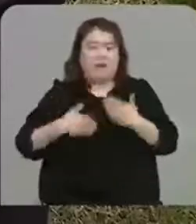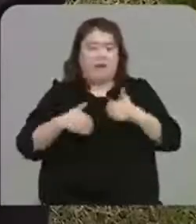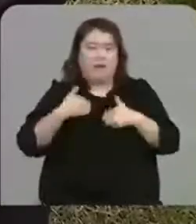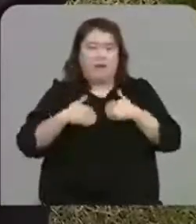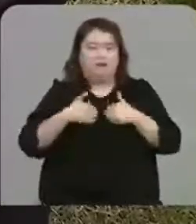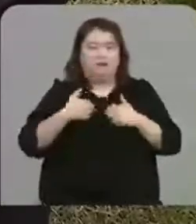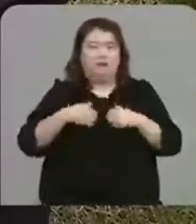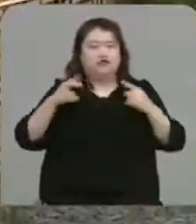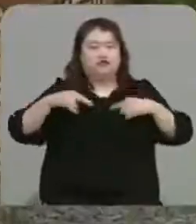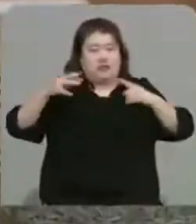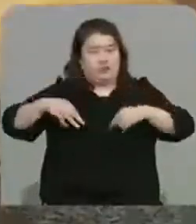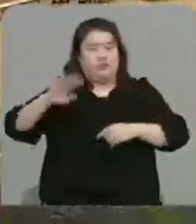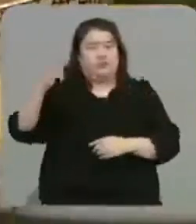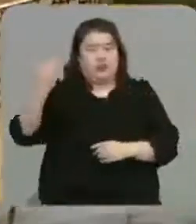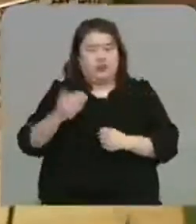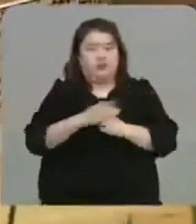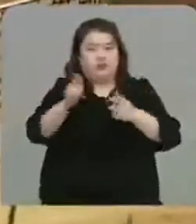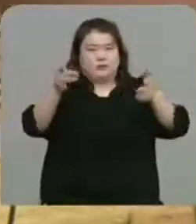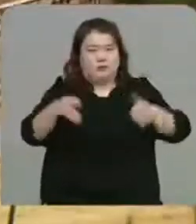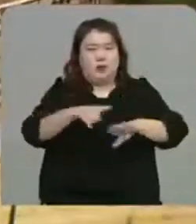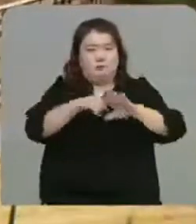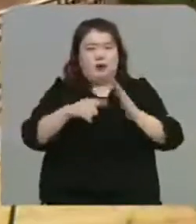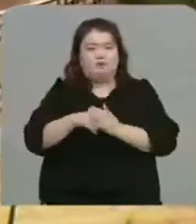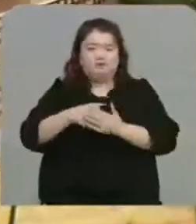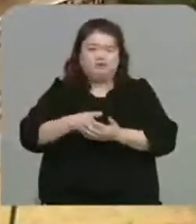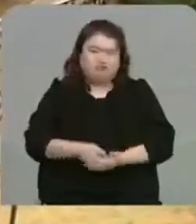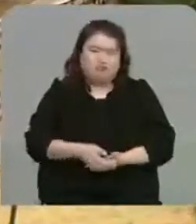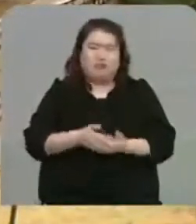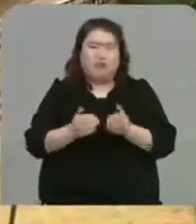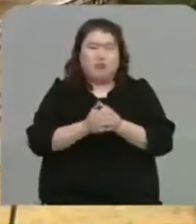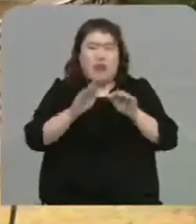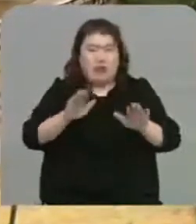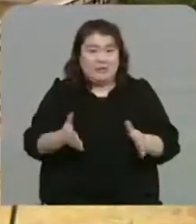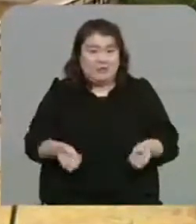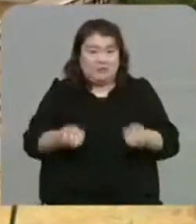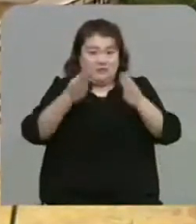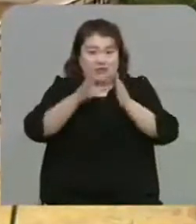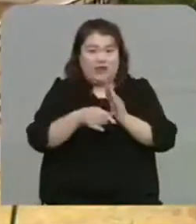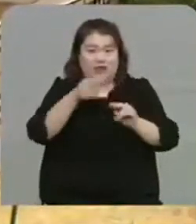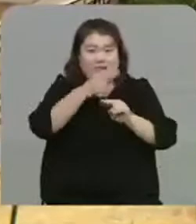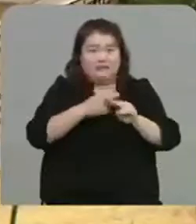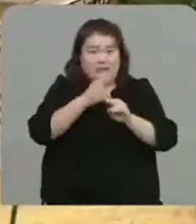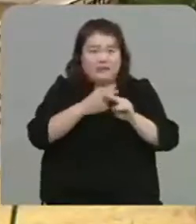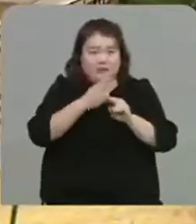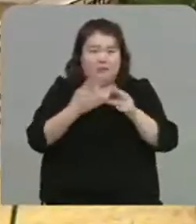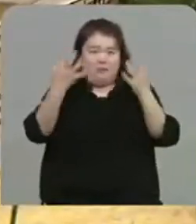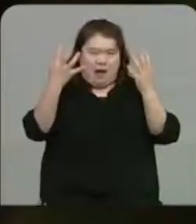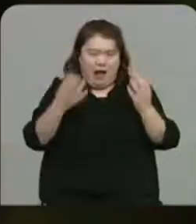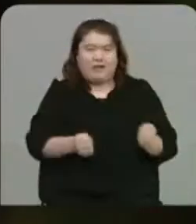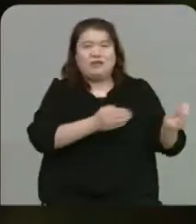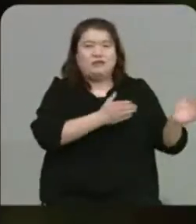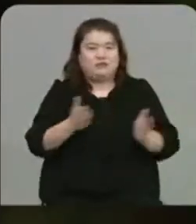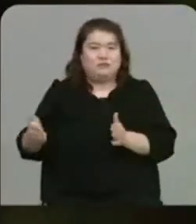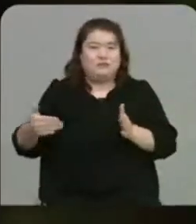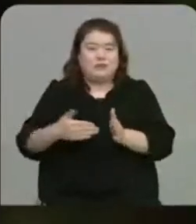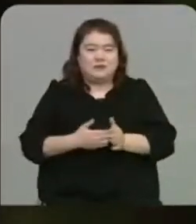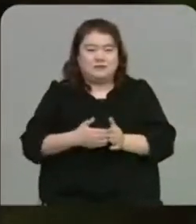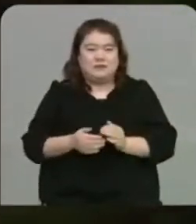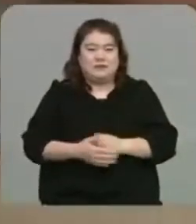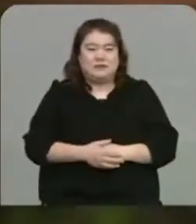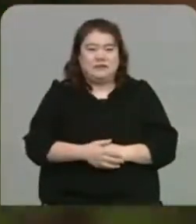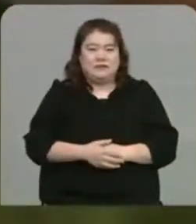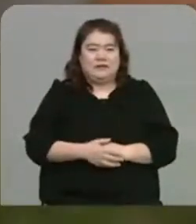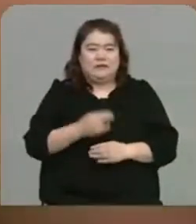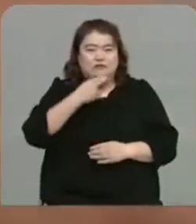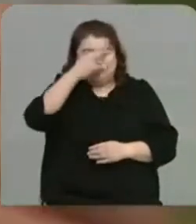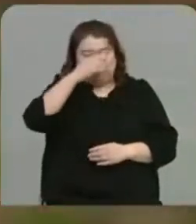커졌습니다. 그동안 마음이 무거웠던 탓인지 이번 명절은 음식도 더 푸짐히 차렸습니다. 약주